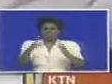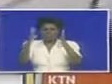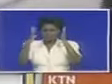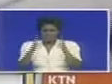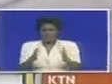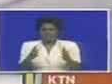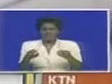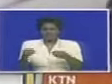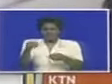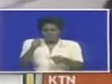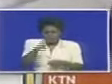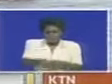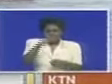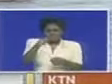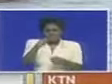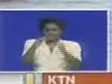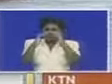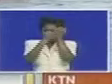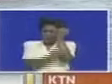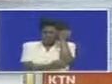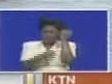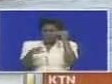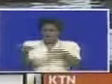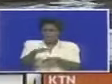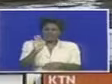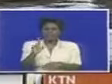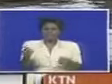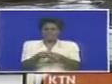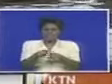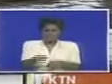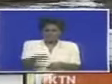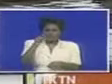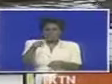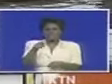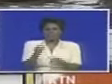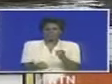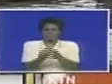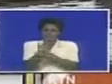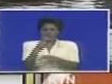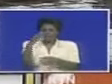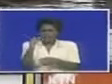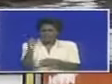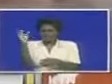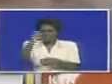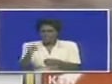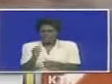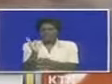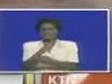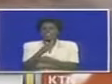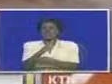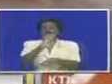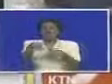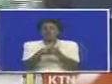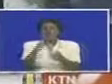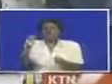hali duni ya uvuvi katika bahari Hindi, na hivyo uvuvi katika bahari huzalisha tu 5% pekee ya samaki wote wanaovuliwa